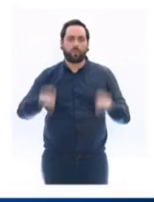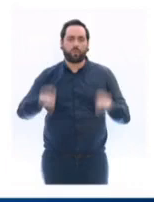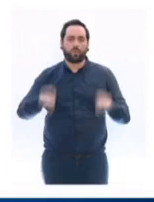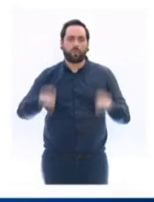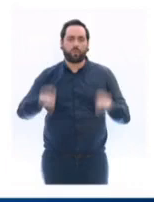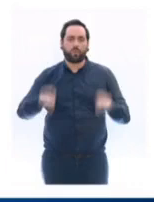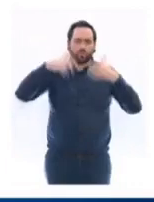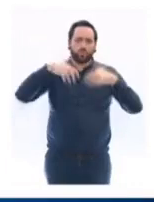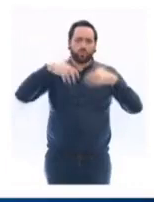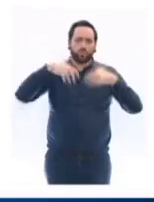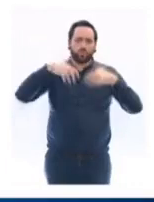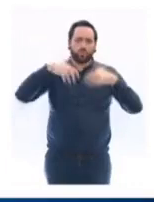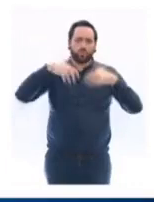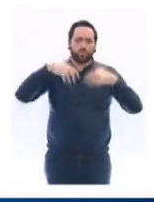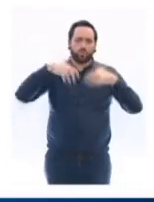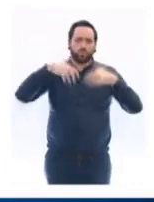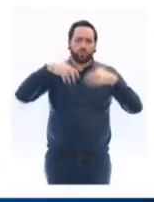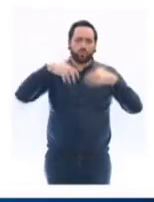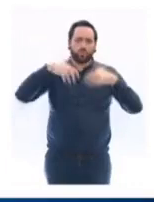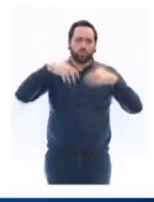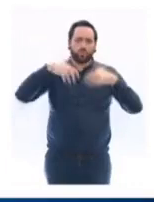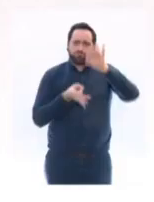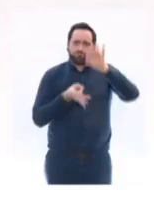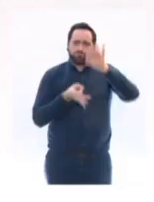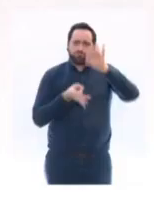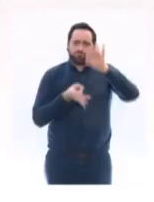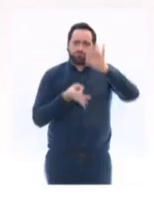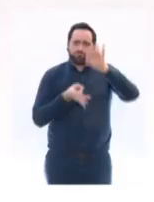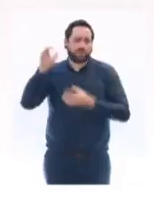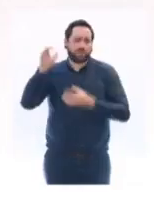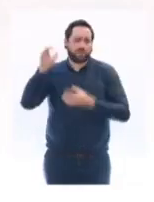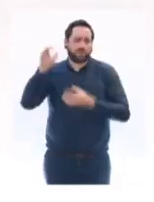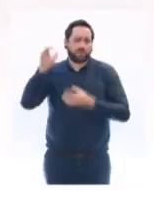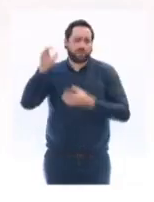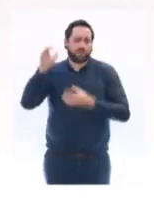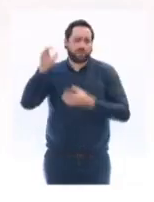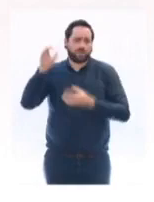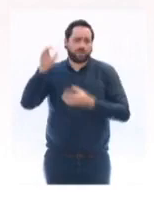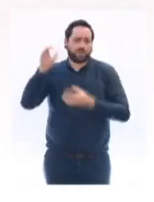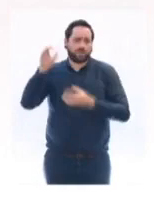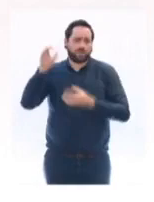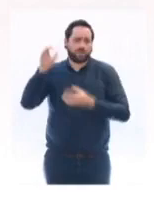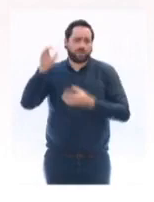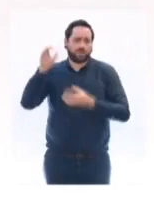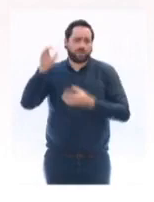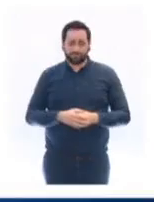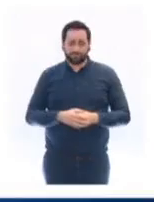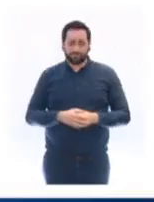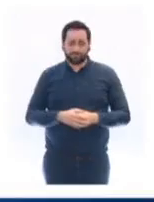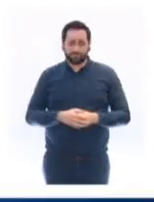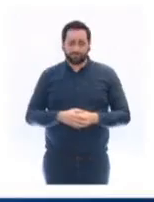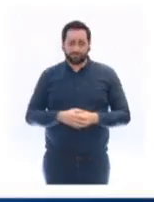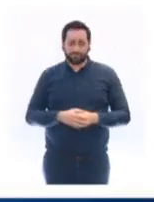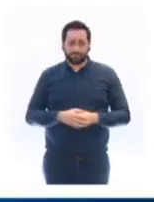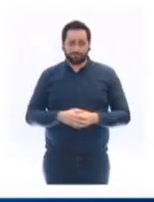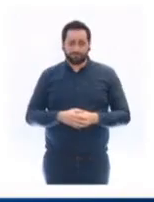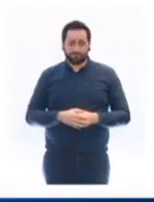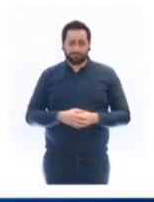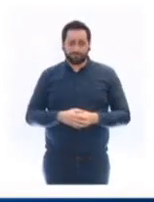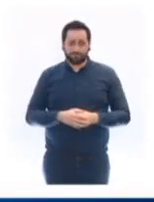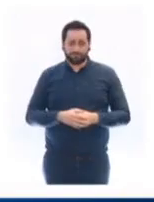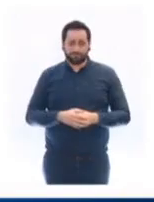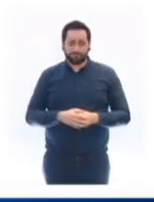justificatif professionnel. Une amende forfaitaire de 135 euros sera appliquée en cas de non-respect du